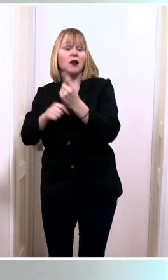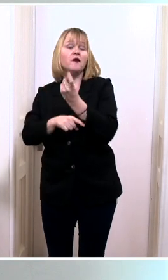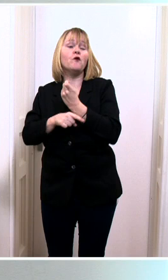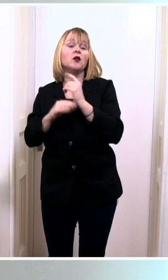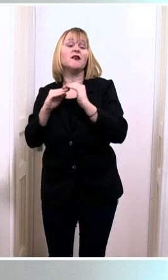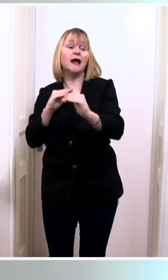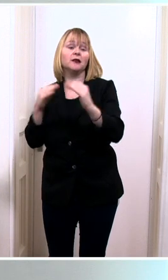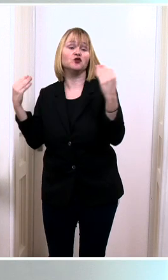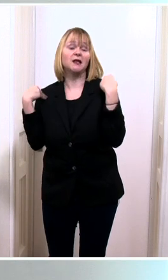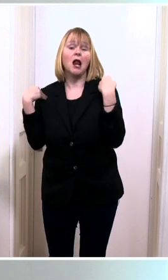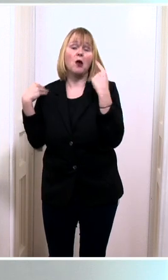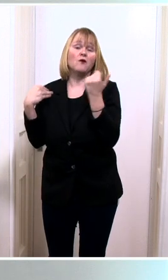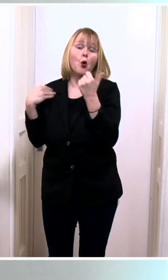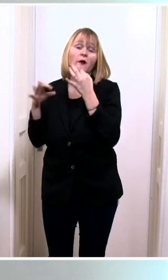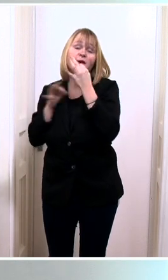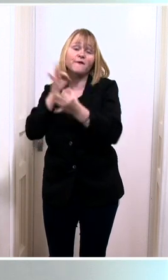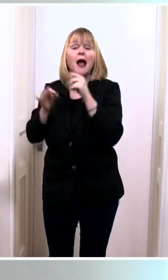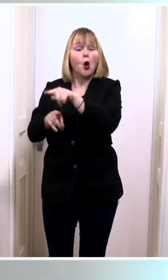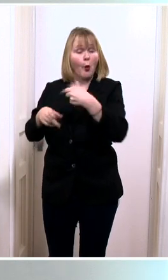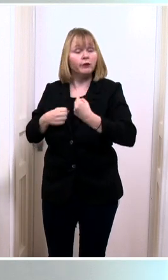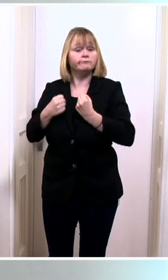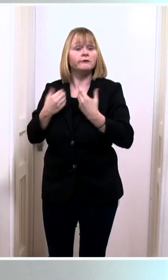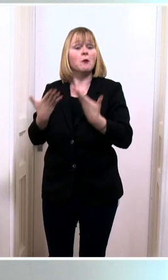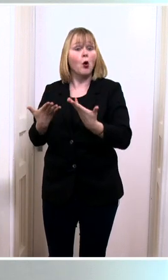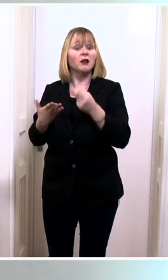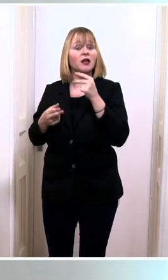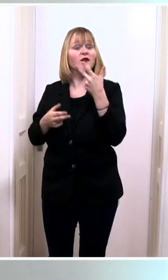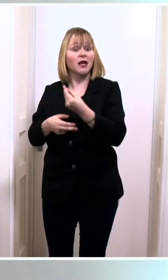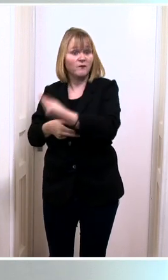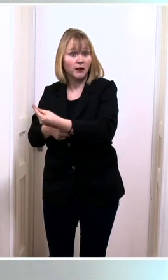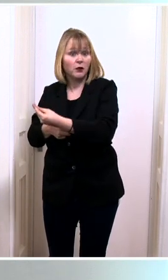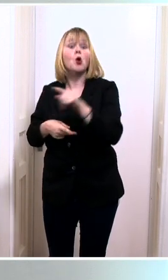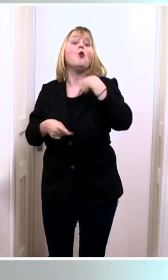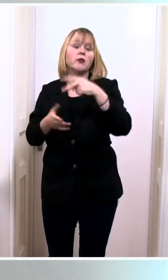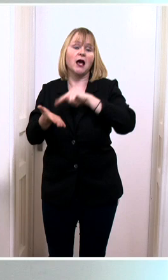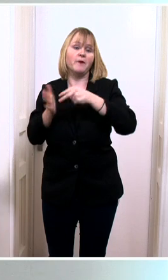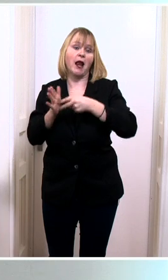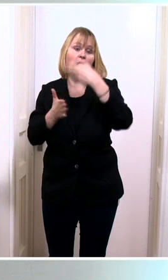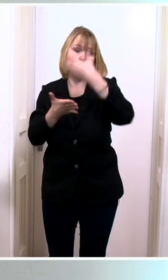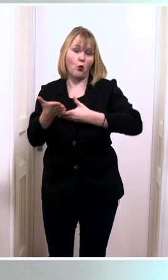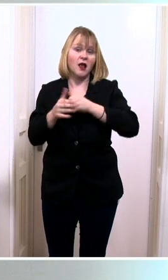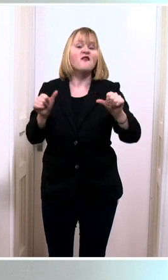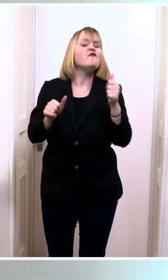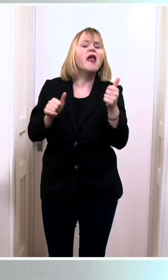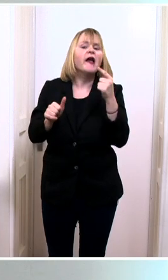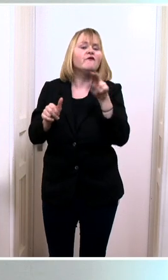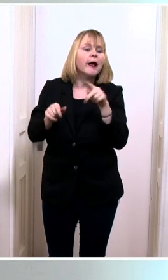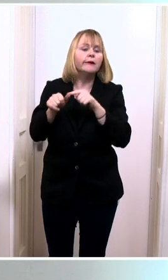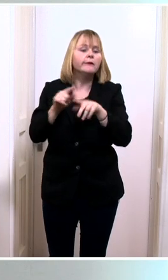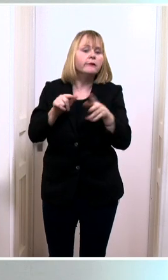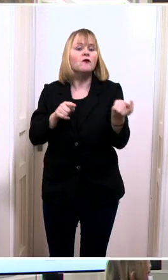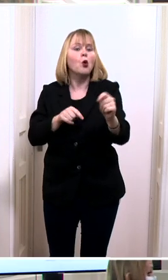werden, wie groß die Impfwilligkeit ist und dann eben eingeteilt werden, wer wann dran ist.